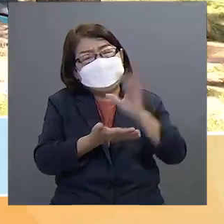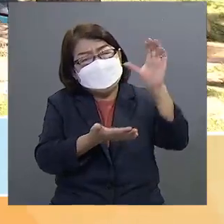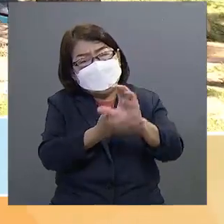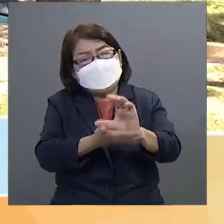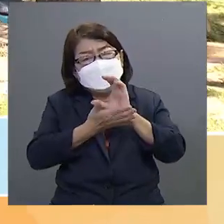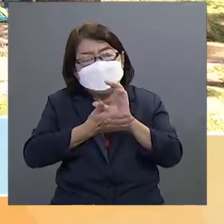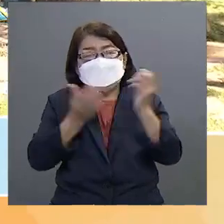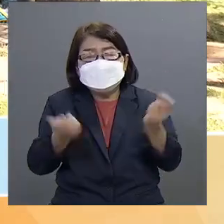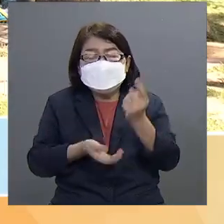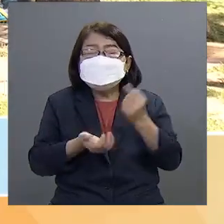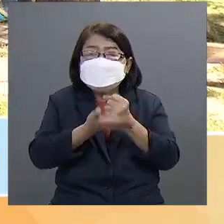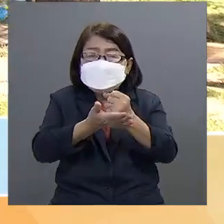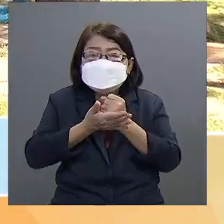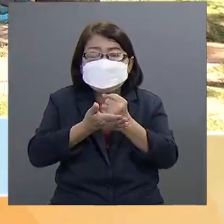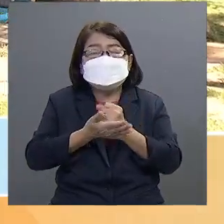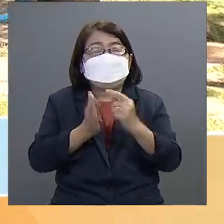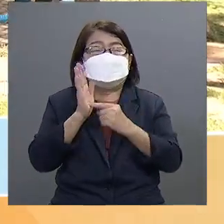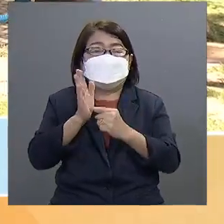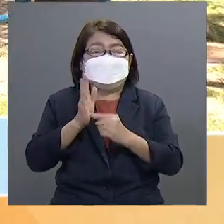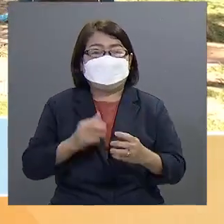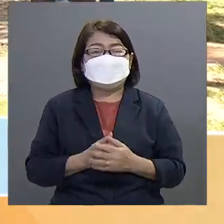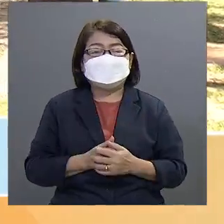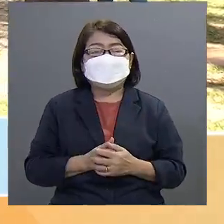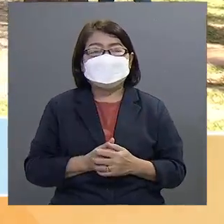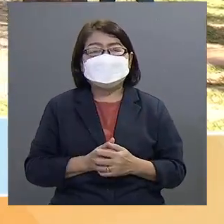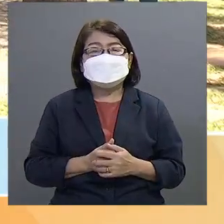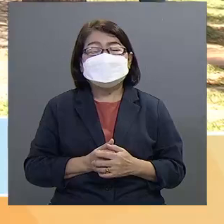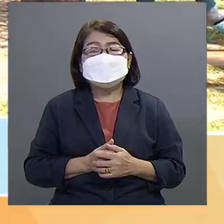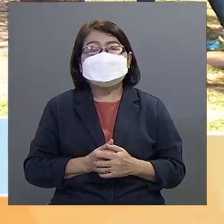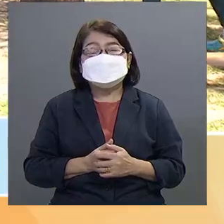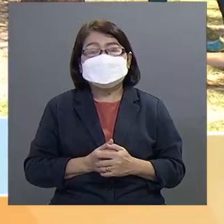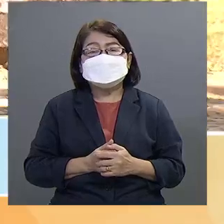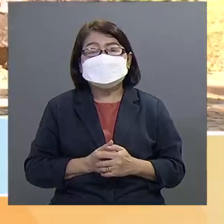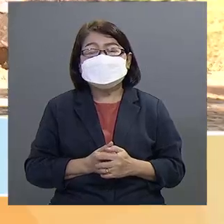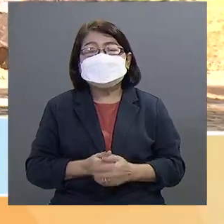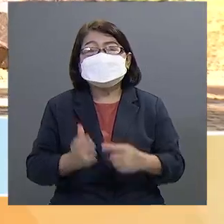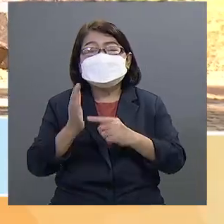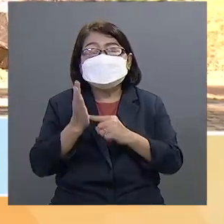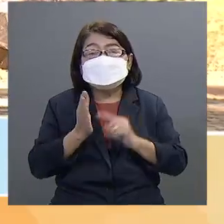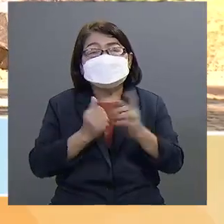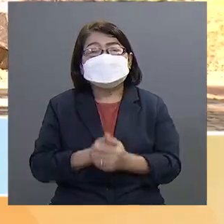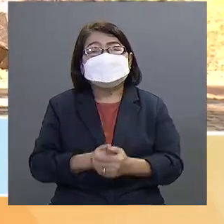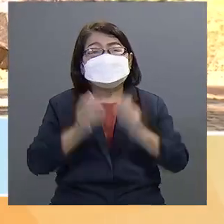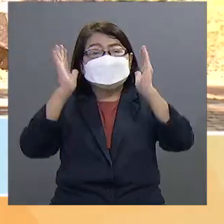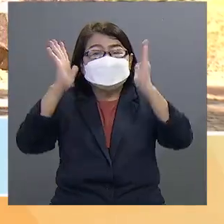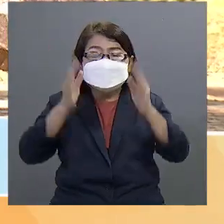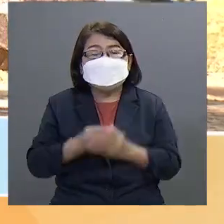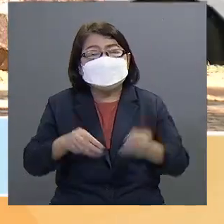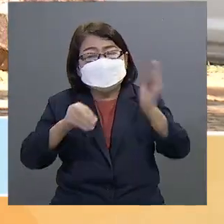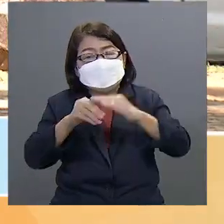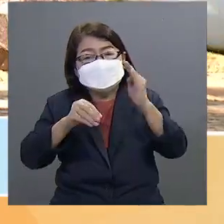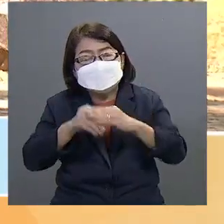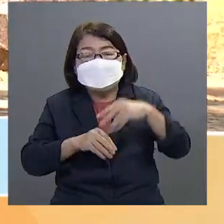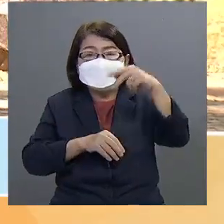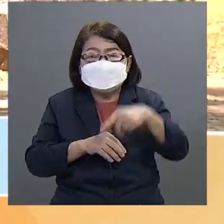ที่ดีอย่างเช่นนะครับ booster shot นะครับเพื่อมาเติมเต็มนักท่องเที่ยวช่วงนี้ช่วงไตรมาส3เนี่ยนะครับ booster shot